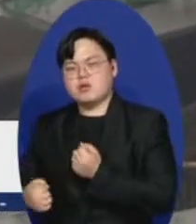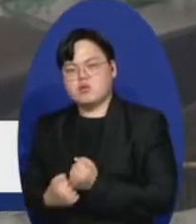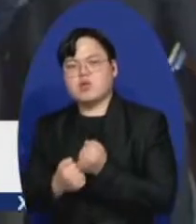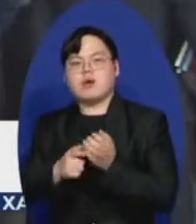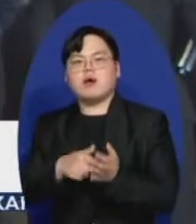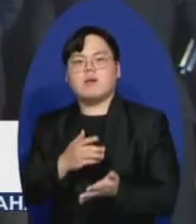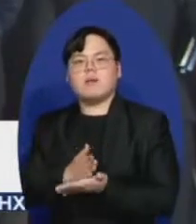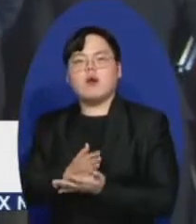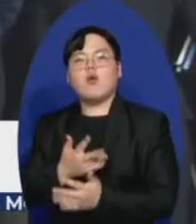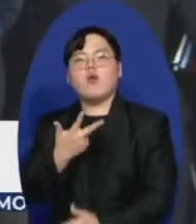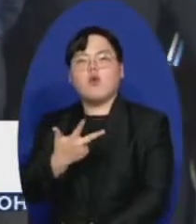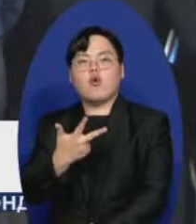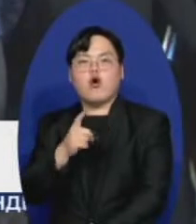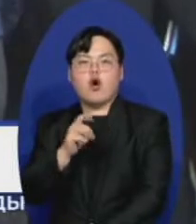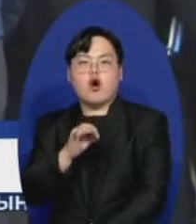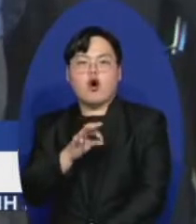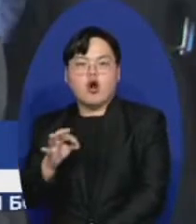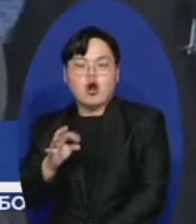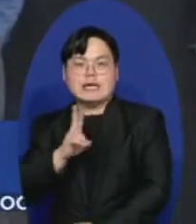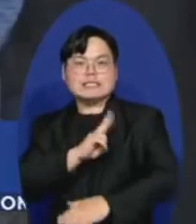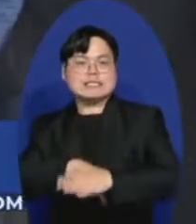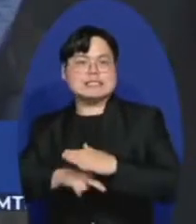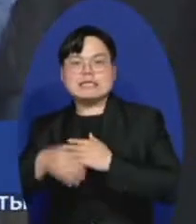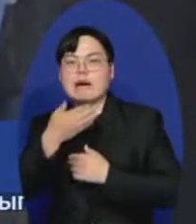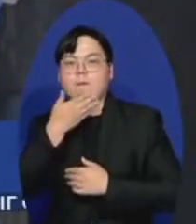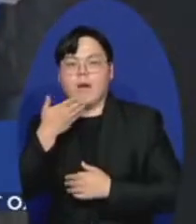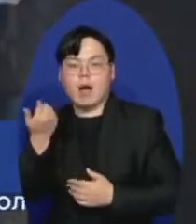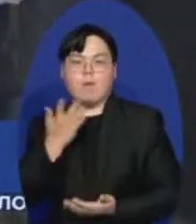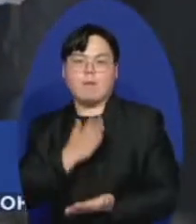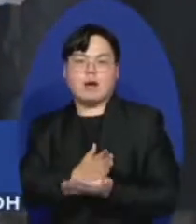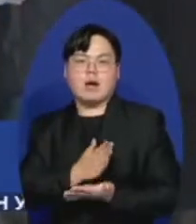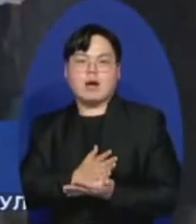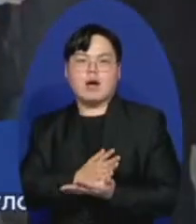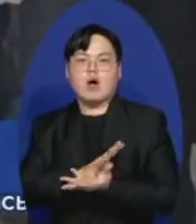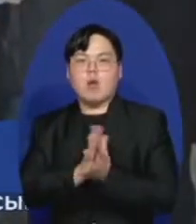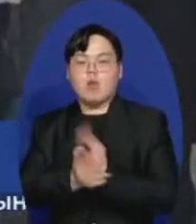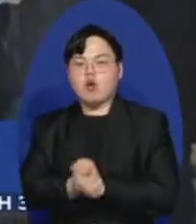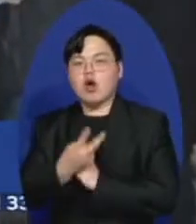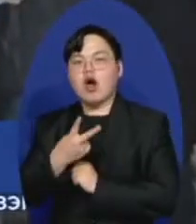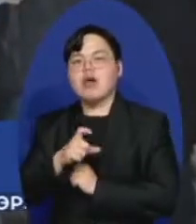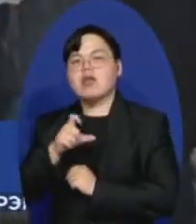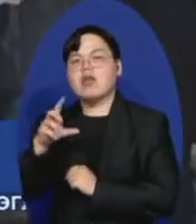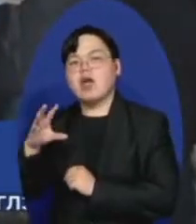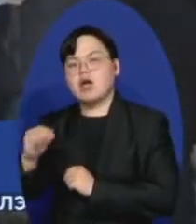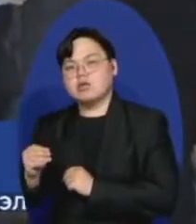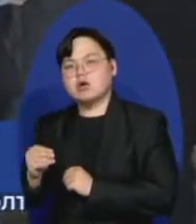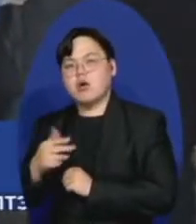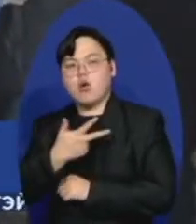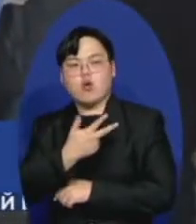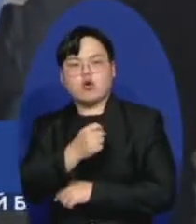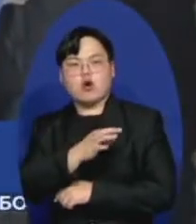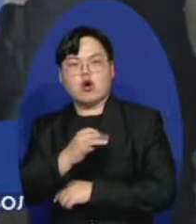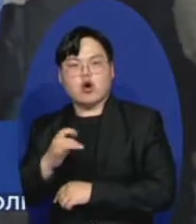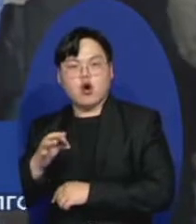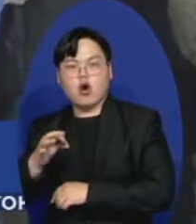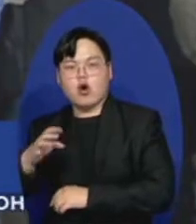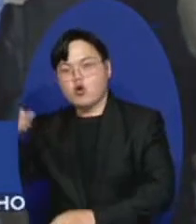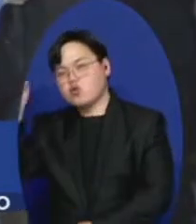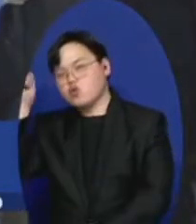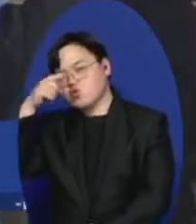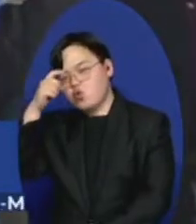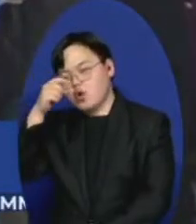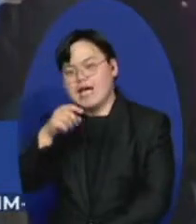хүмүүс хэлж байгаа юм. Гурван хороо цэцэрлэггүй байгаа. Гэхдээ хоёрдугаар ээлжинд гурван хороон дээр